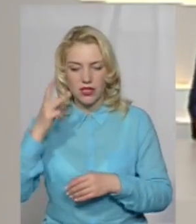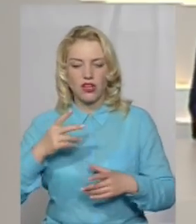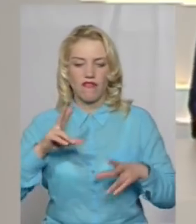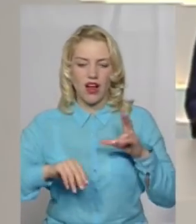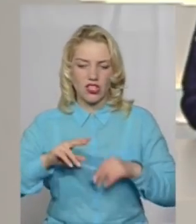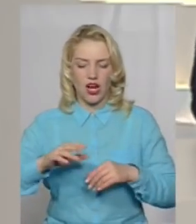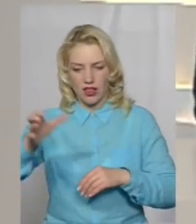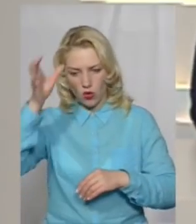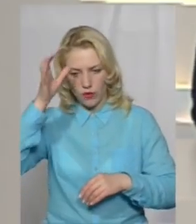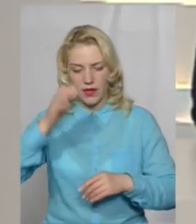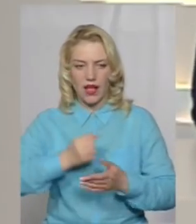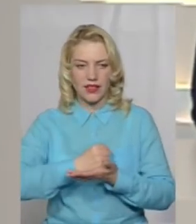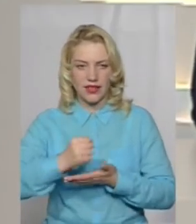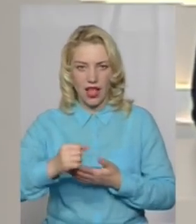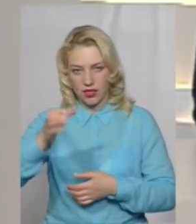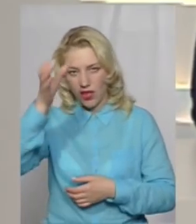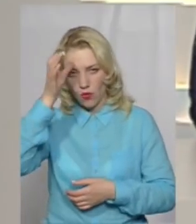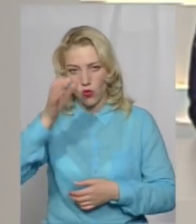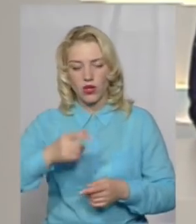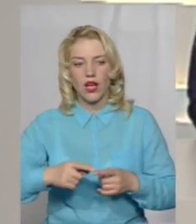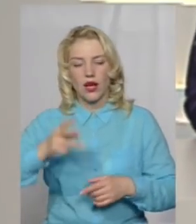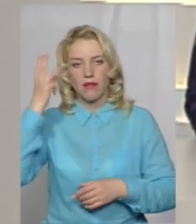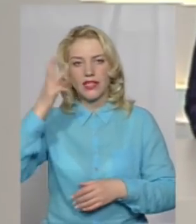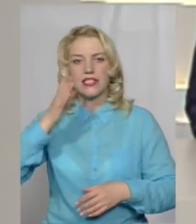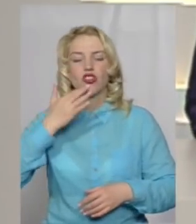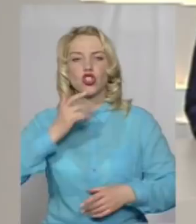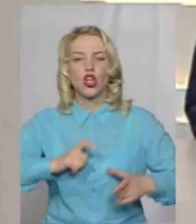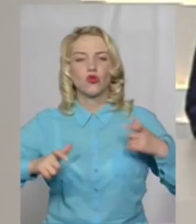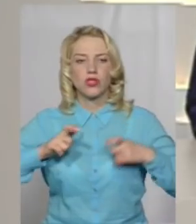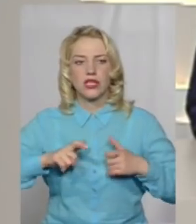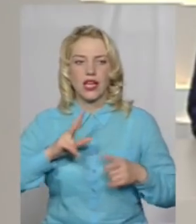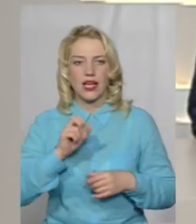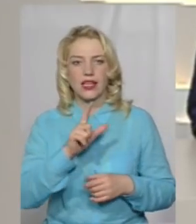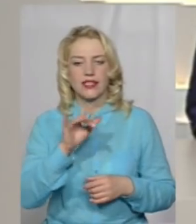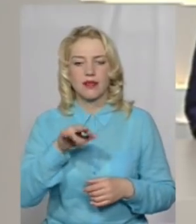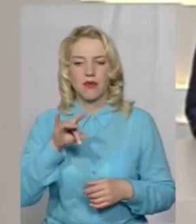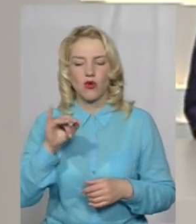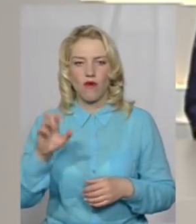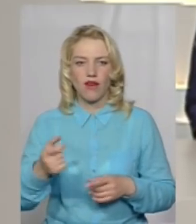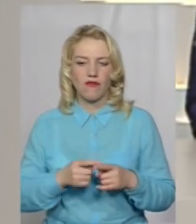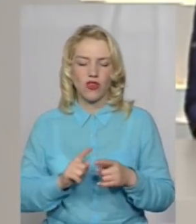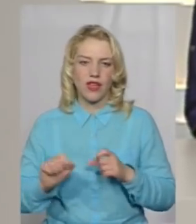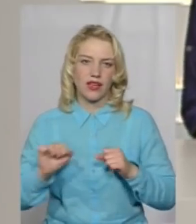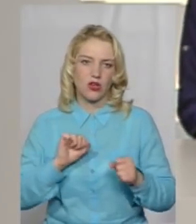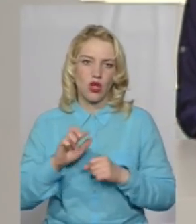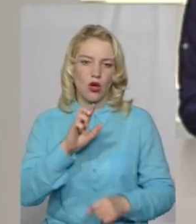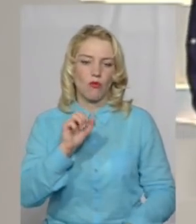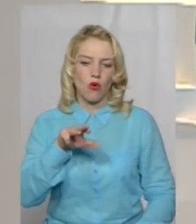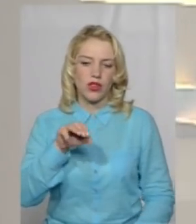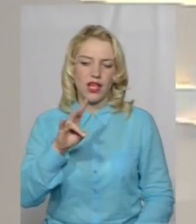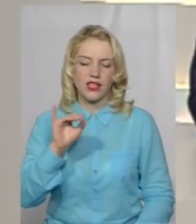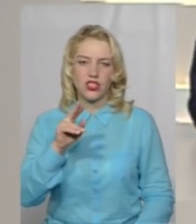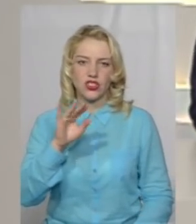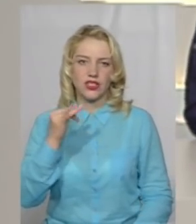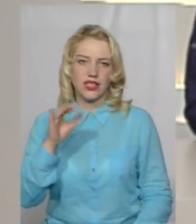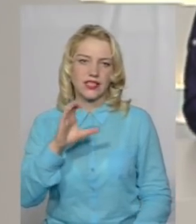кандидат біологічних наук, доцент кафедри екології Хмельницького національного університету Людмила Казимірова, вона ж керуюча ботанічним садом. Подивімось